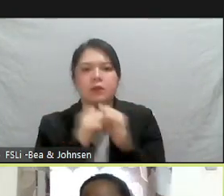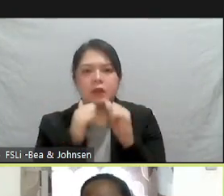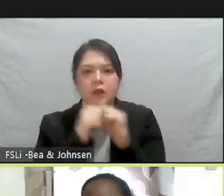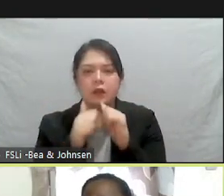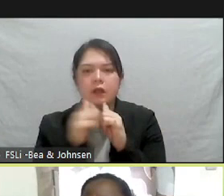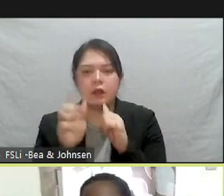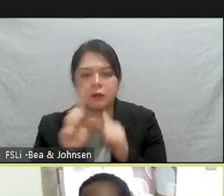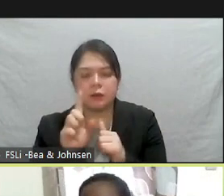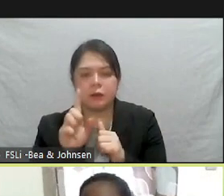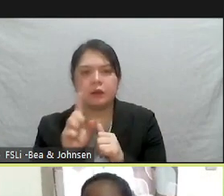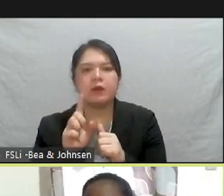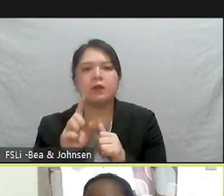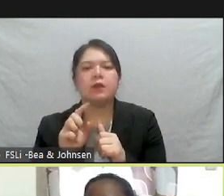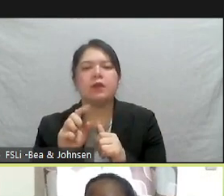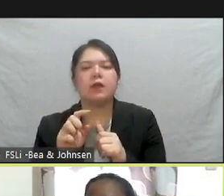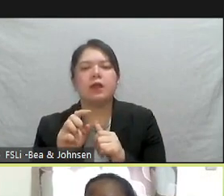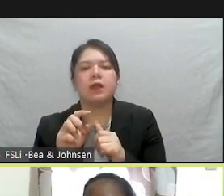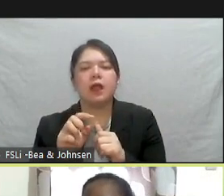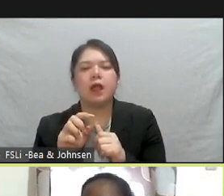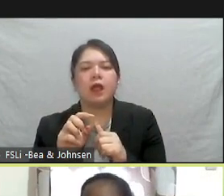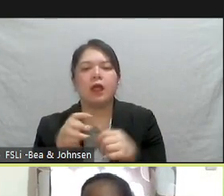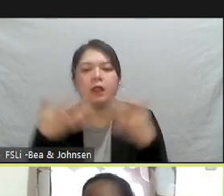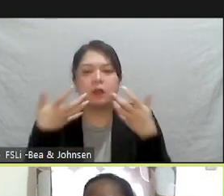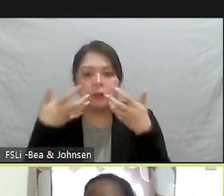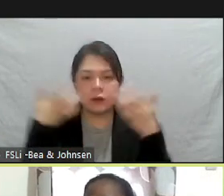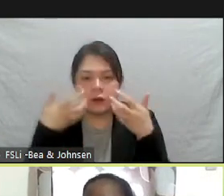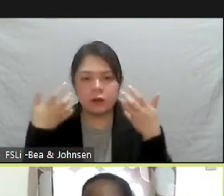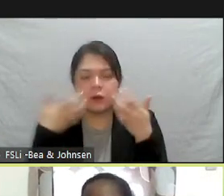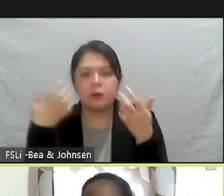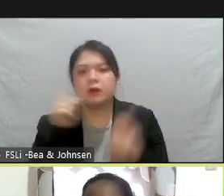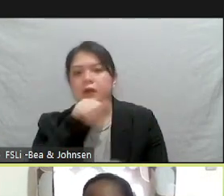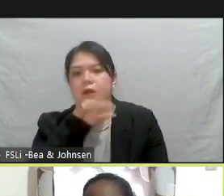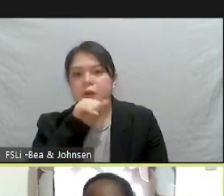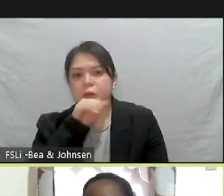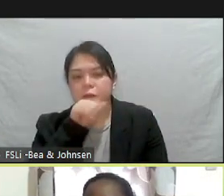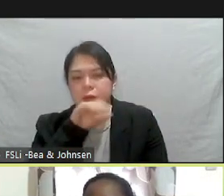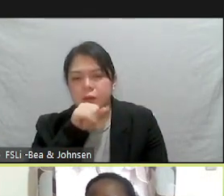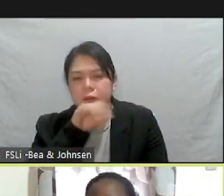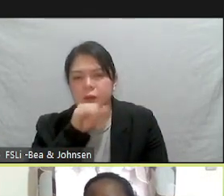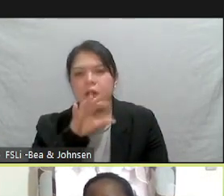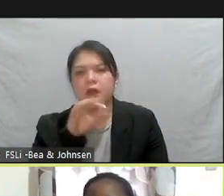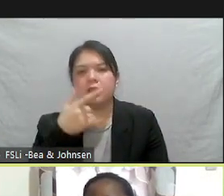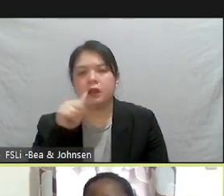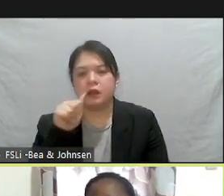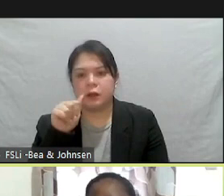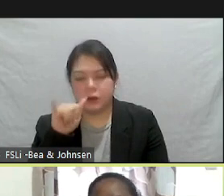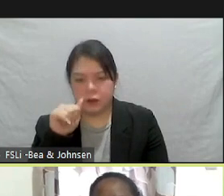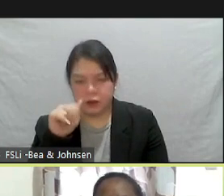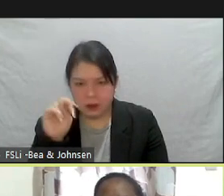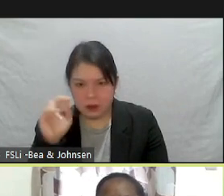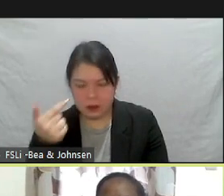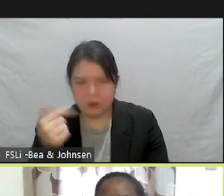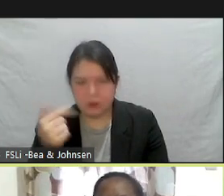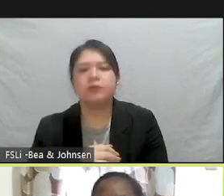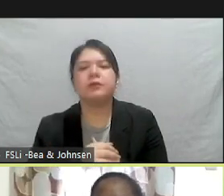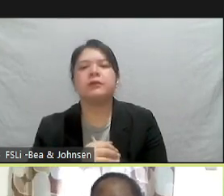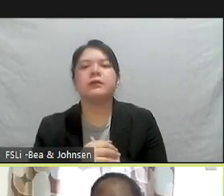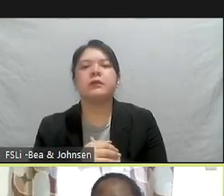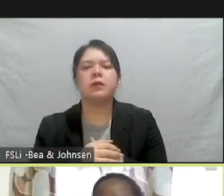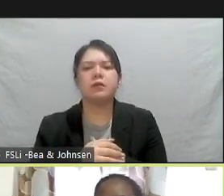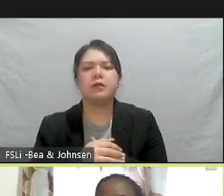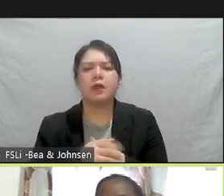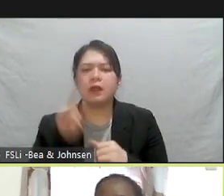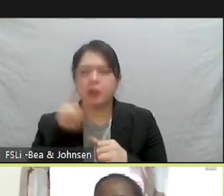ay ang pusa ni Lola Gayang. Labay totoo, ibig sabihin po nito, ang